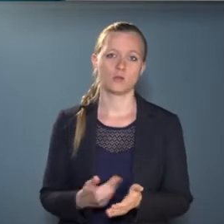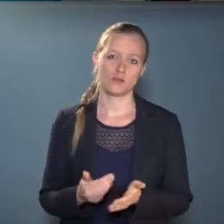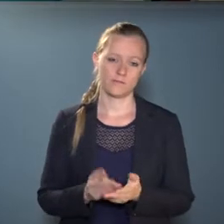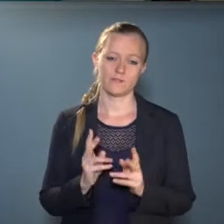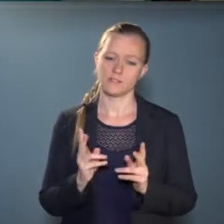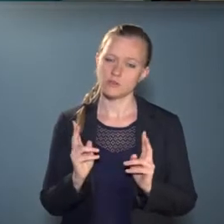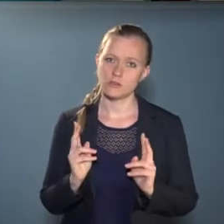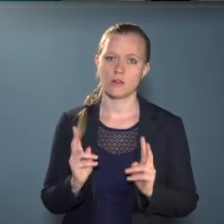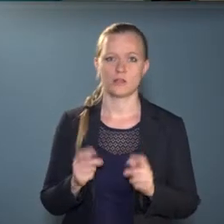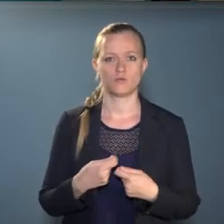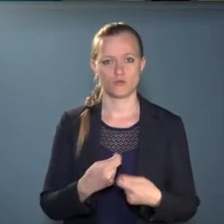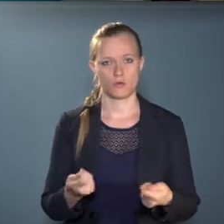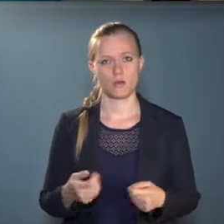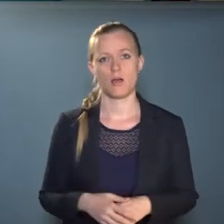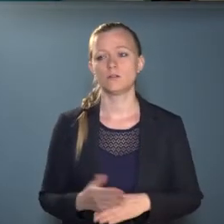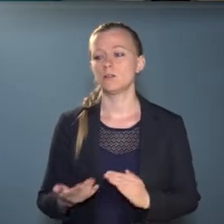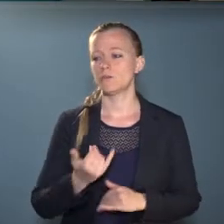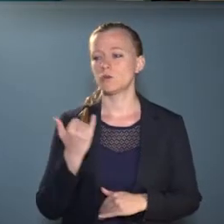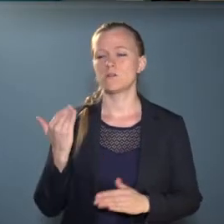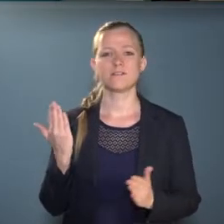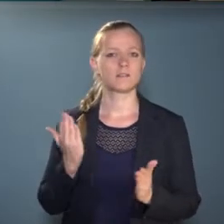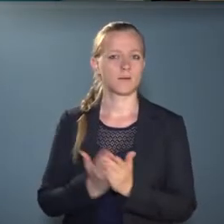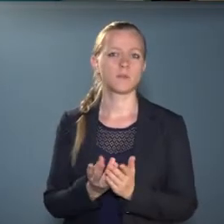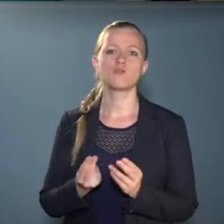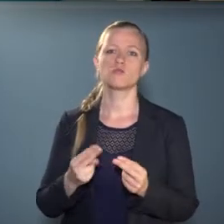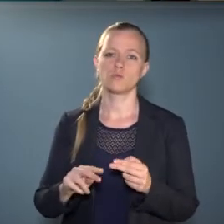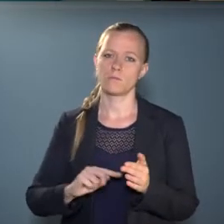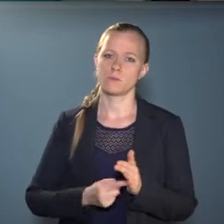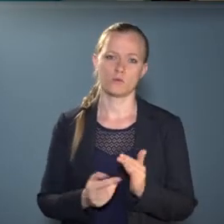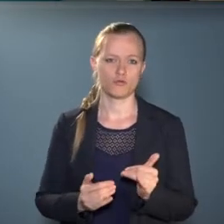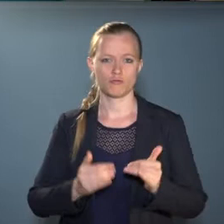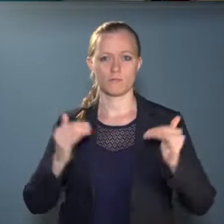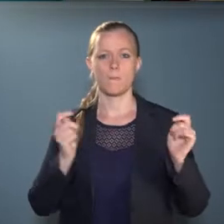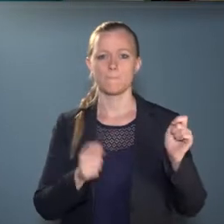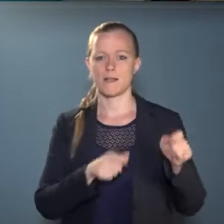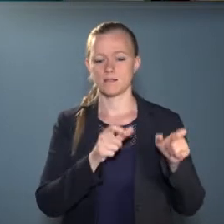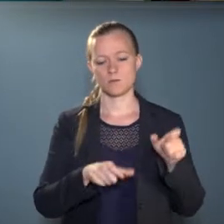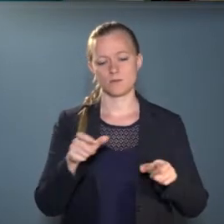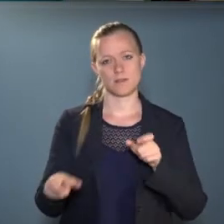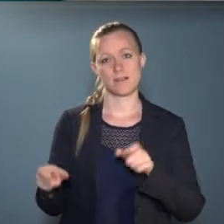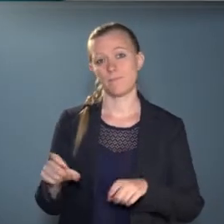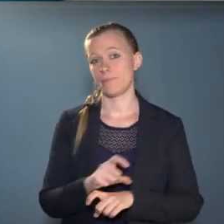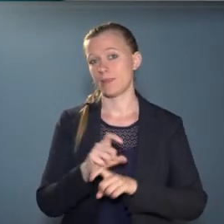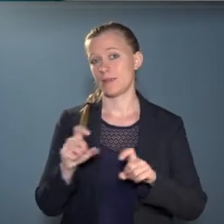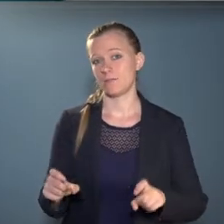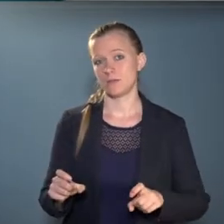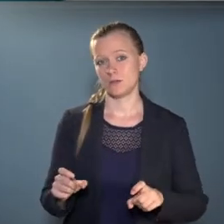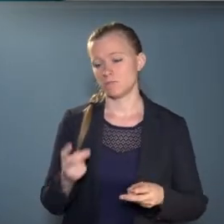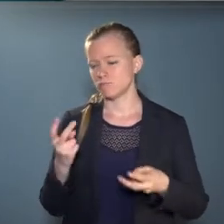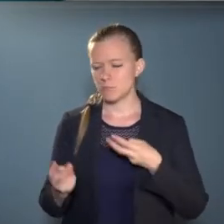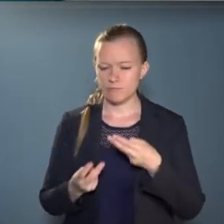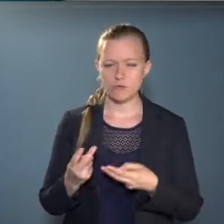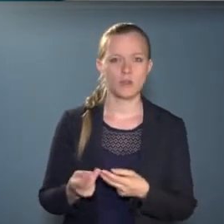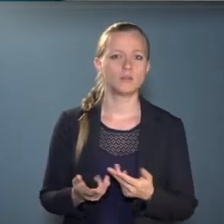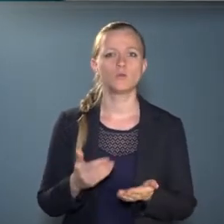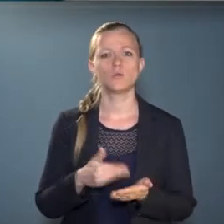teszi, és a tavalyhoz képest sokszorosára nőtt a pályázók száma, így megvizsgáltuk azt, hogy